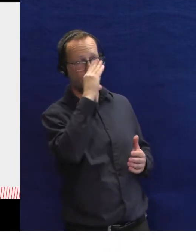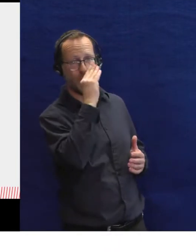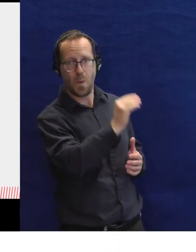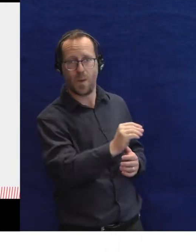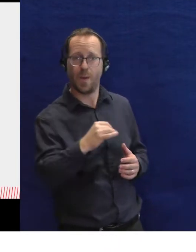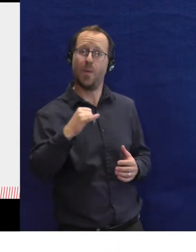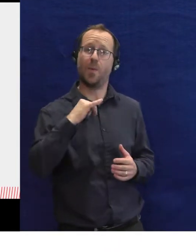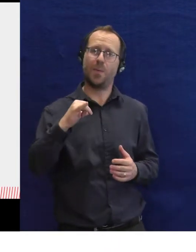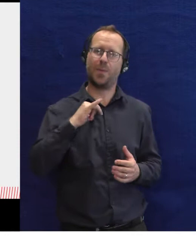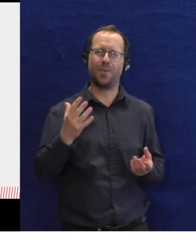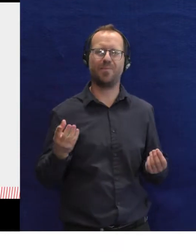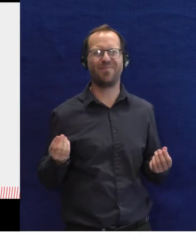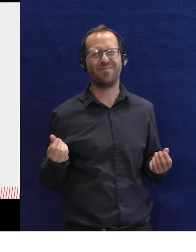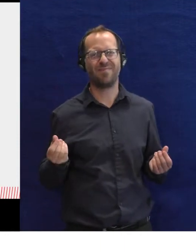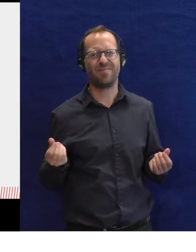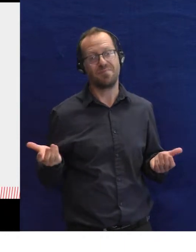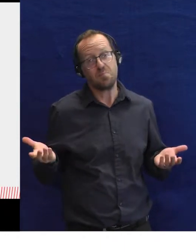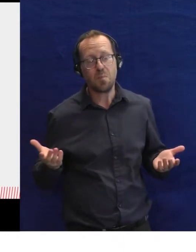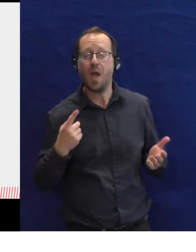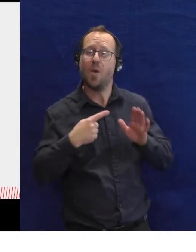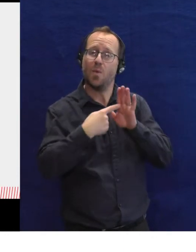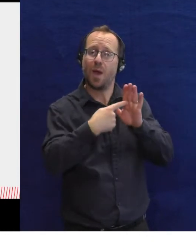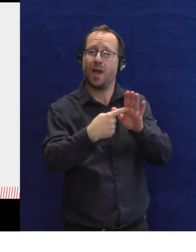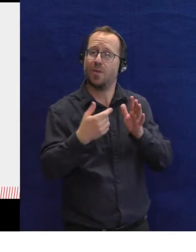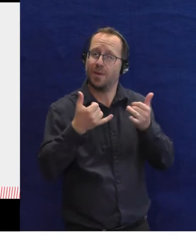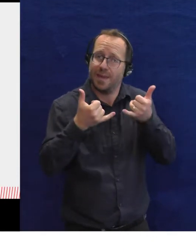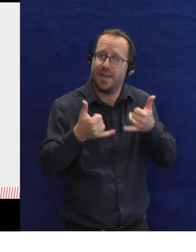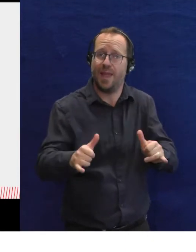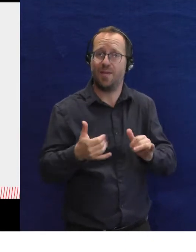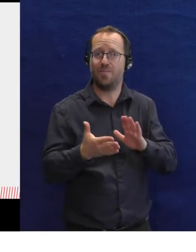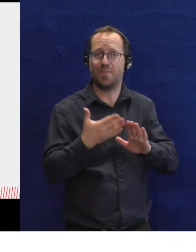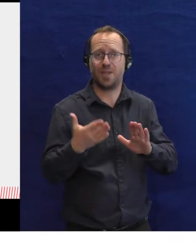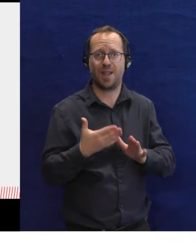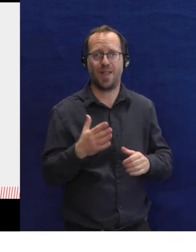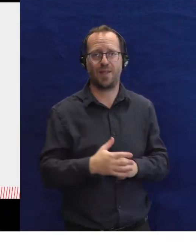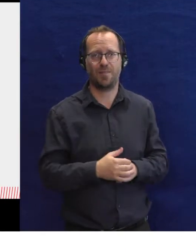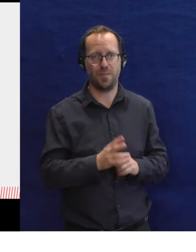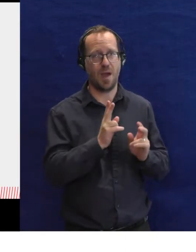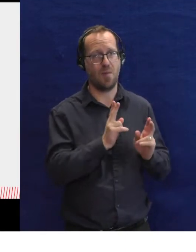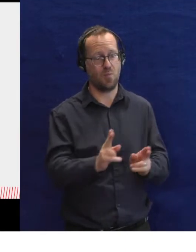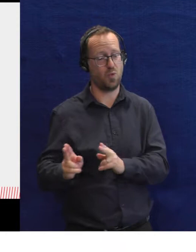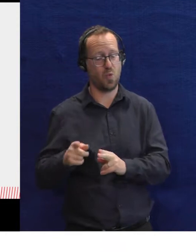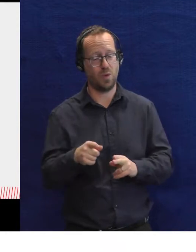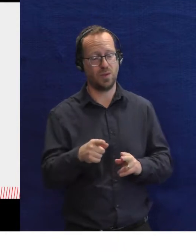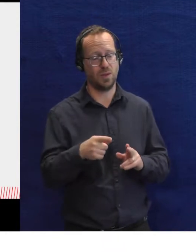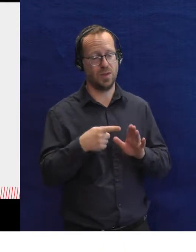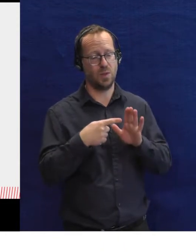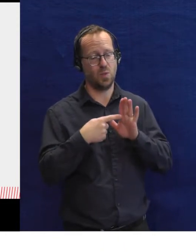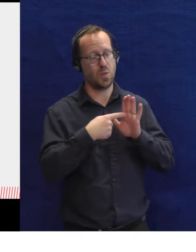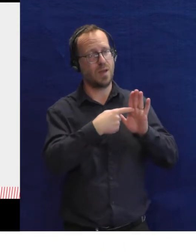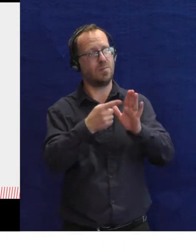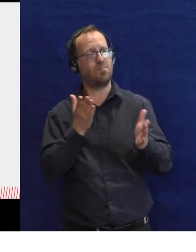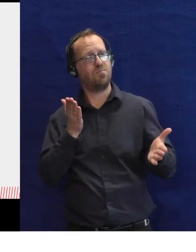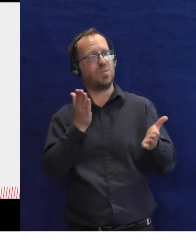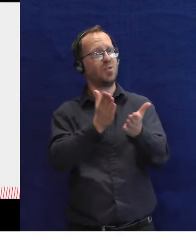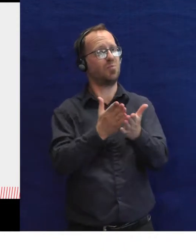can get out from the content, but I wanted to show you just as an example how it can work, accessibility in